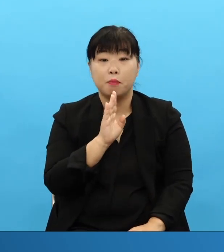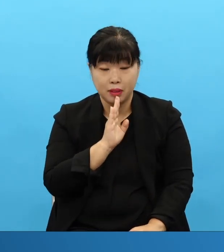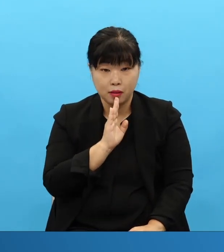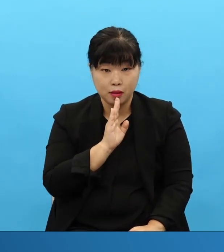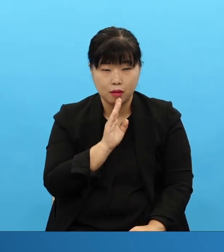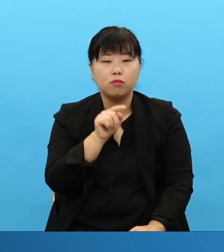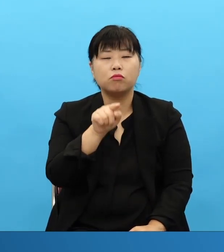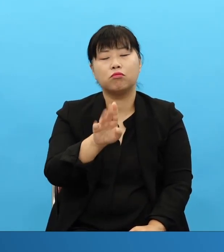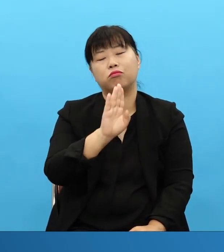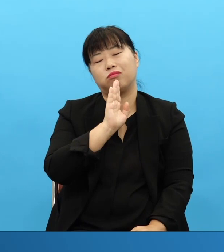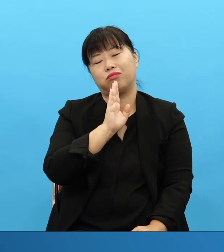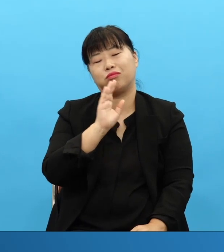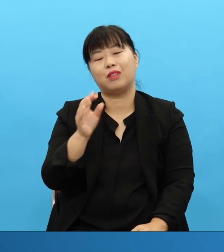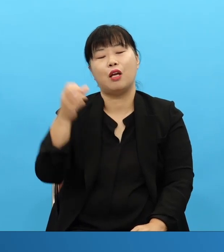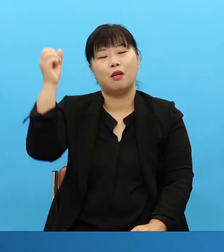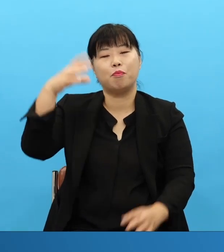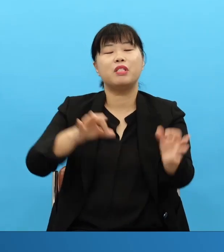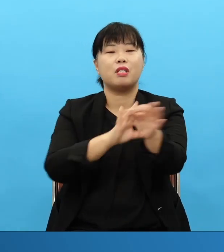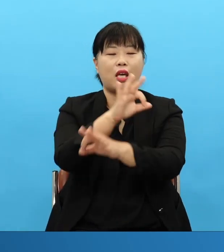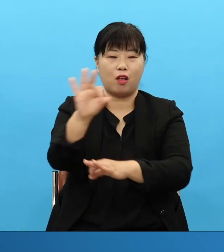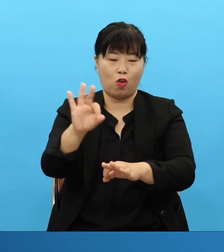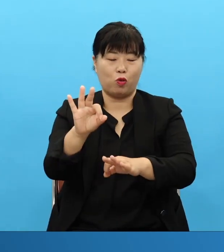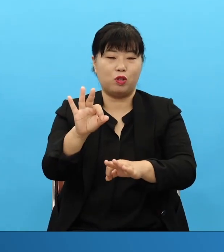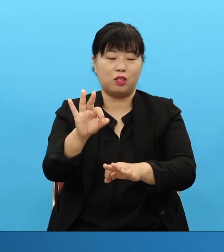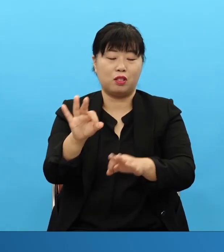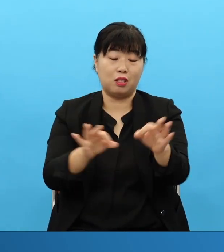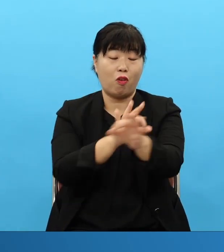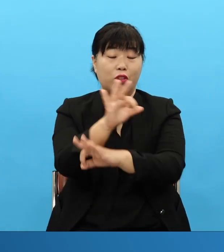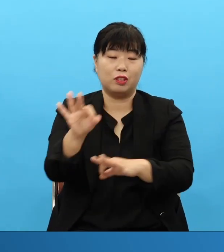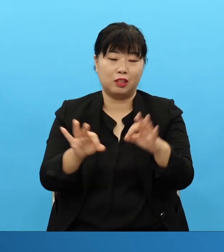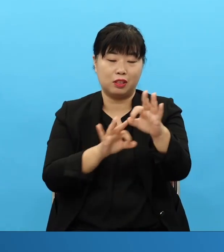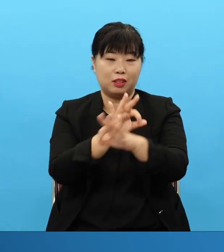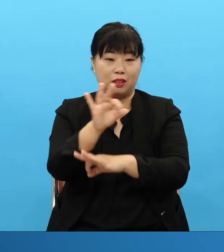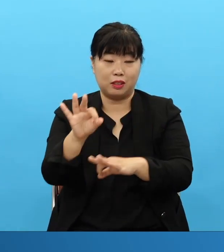두 번째 증거 보세요. Then let's look at the second 확실합니다. evidence. It's a sure thing.